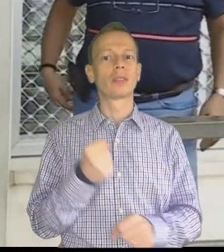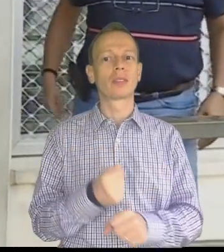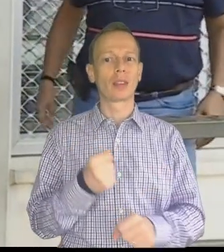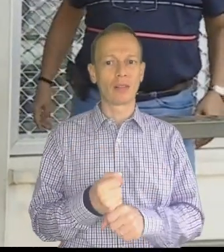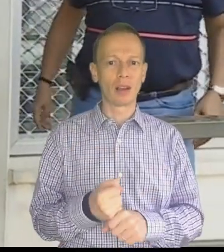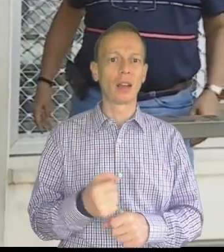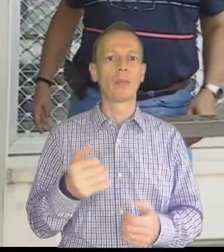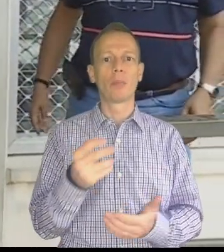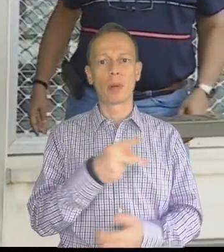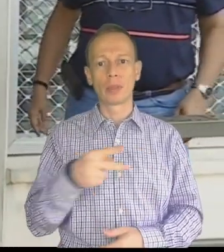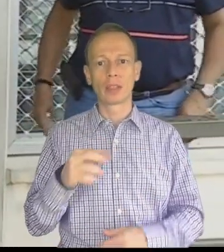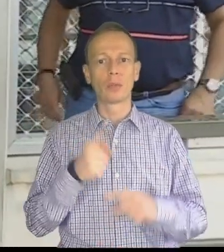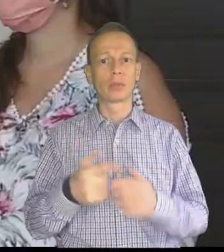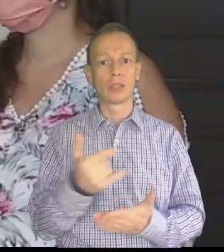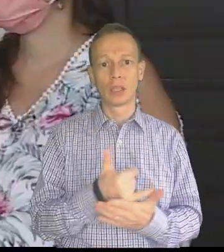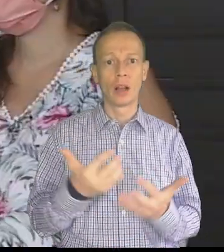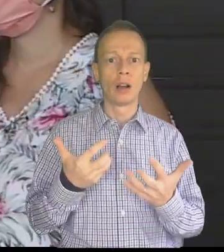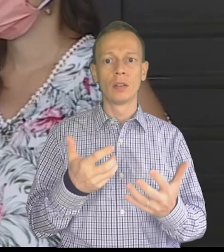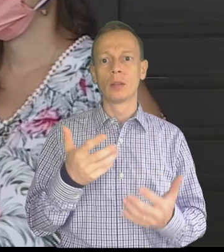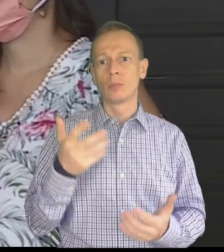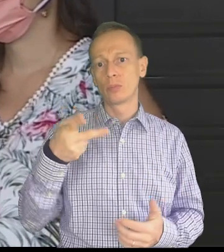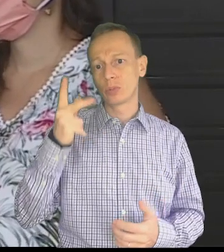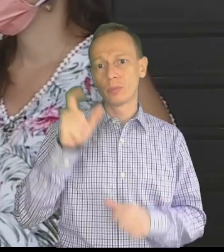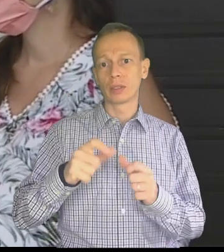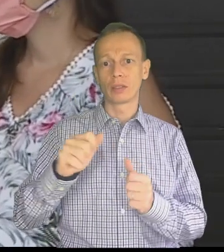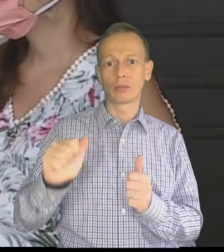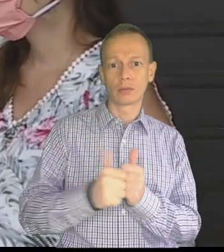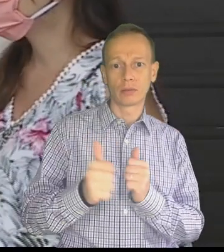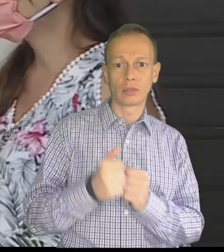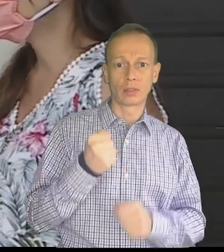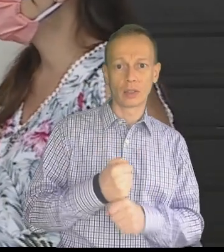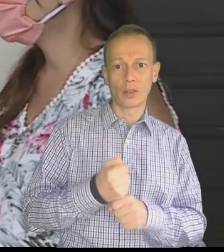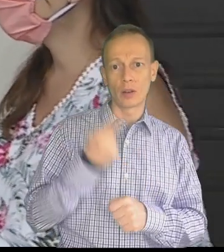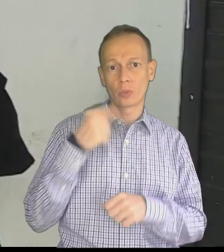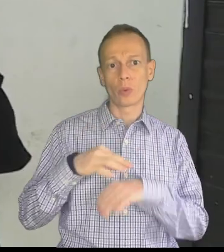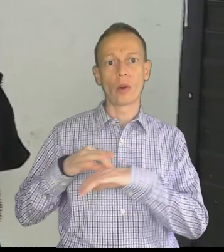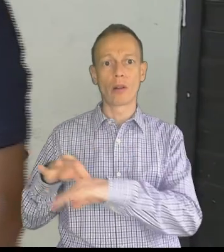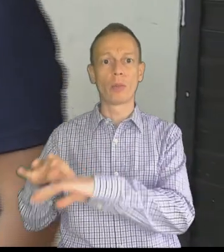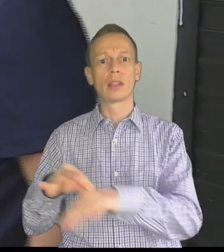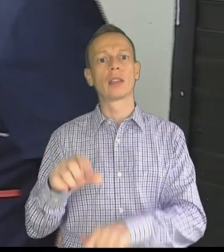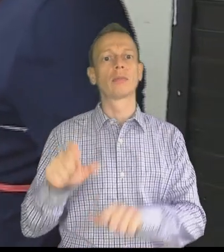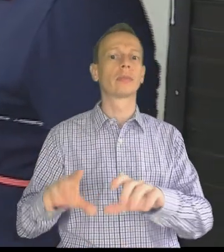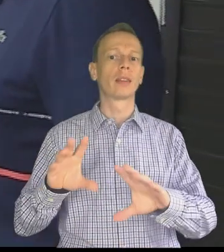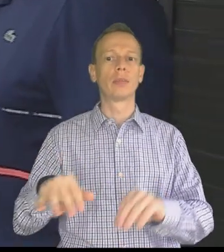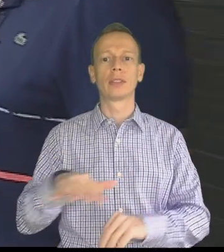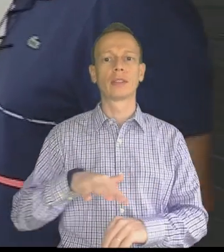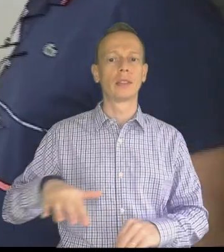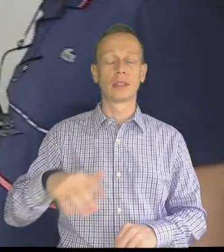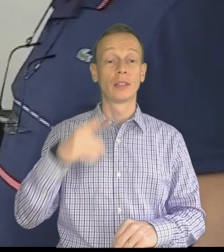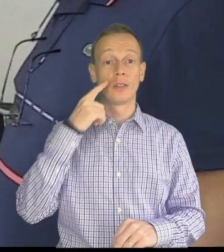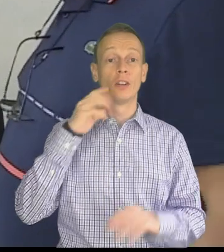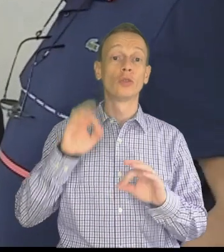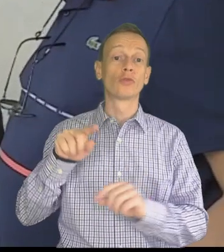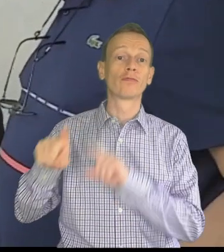centaine de personnels de Papeete et des îles demandent plus de moyens humains pour accompagner les administrés, comme nous l'explique Titaina